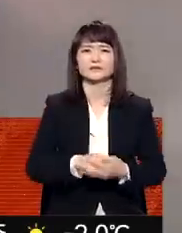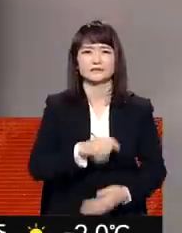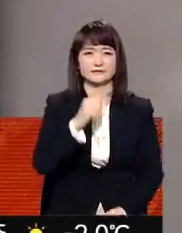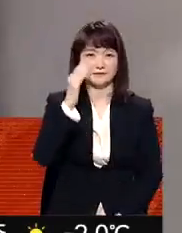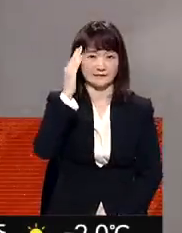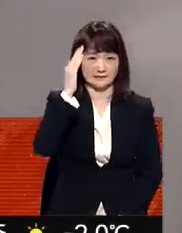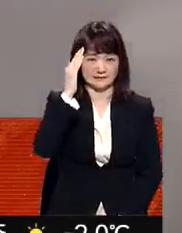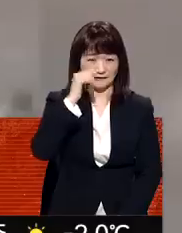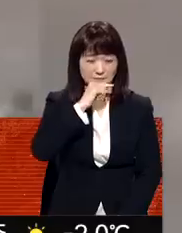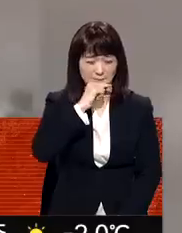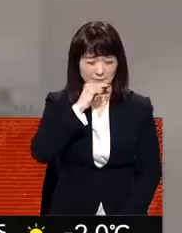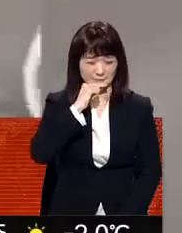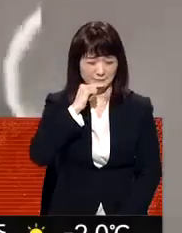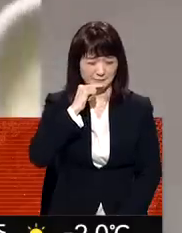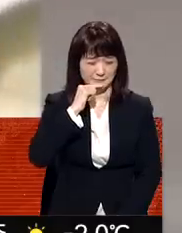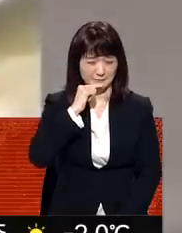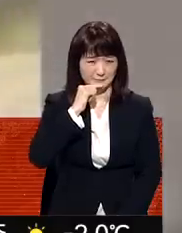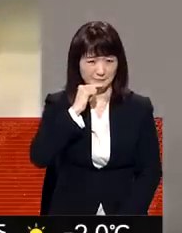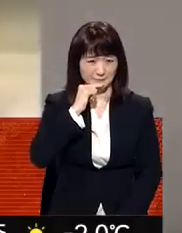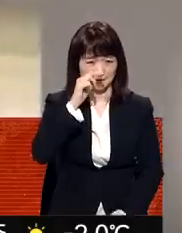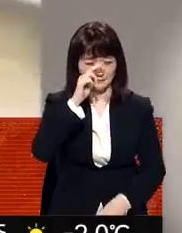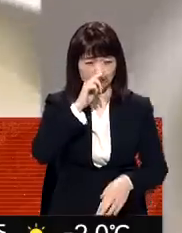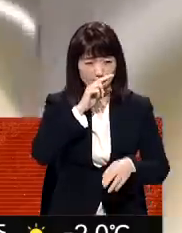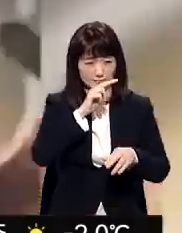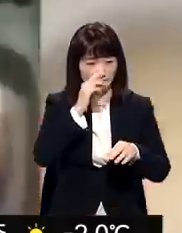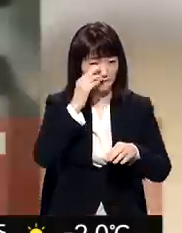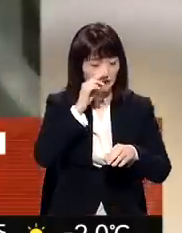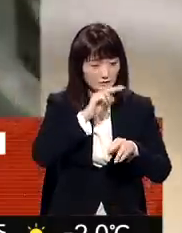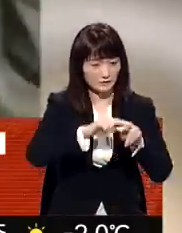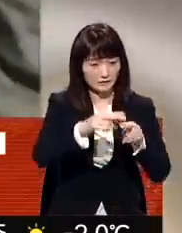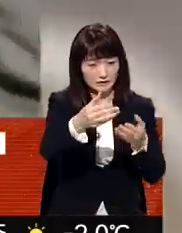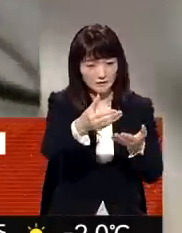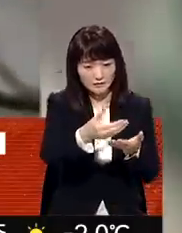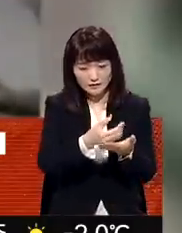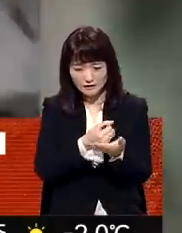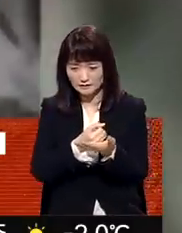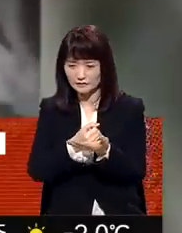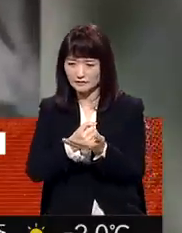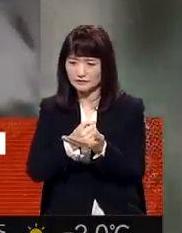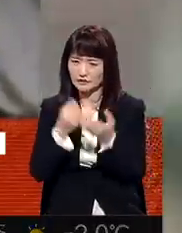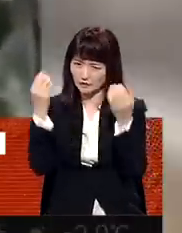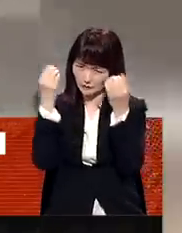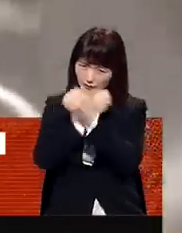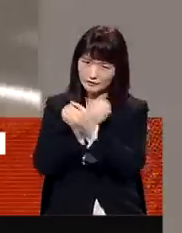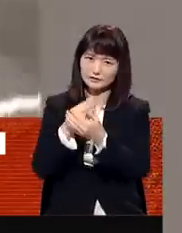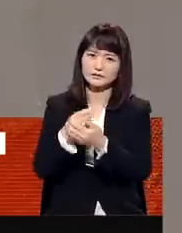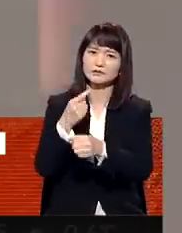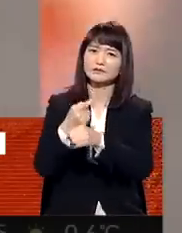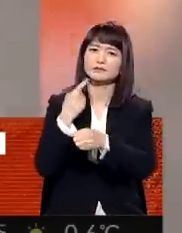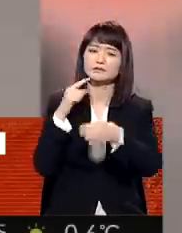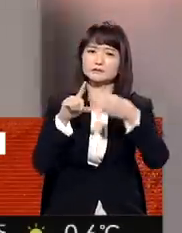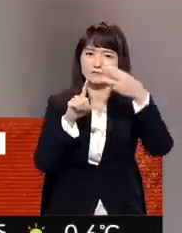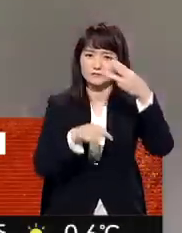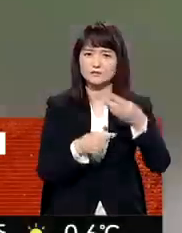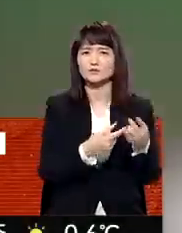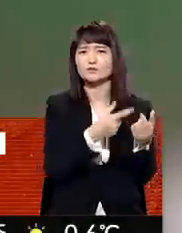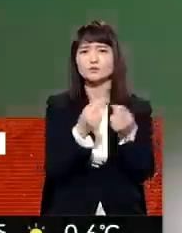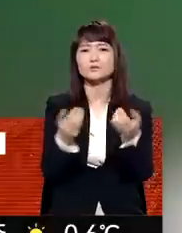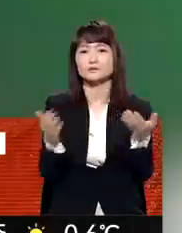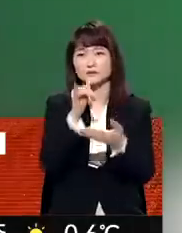새빨간 음식물 쓰레기에서 수고하는 장면이 먹게 돼서 괜한 오해를 사게 된 것 같습니다 지난해 3월에도 같은